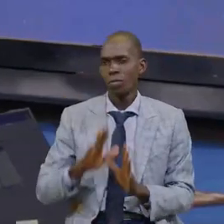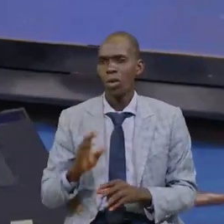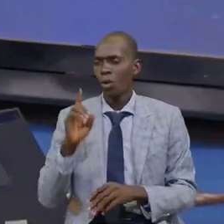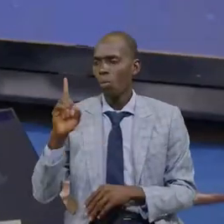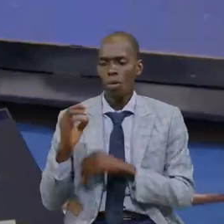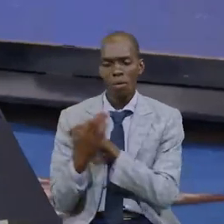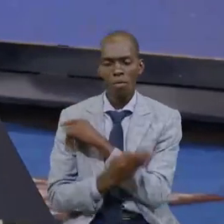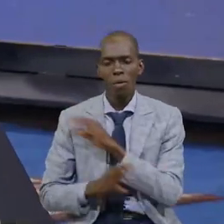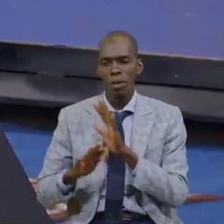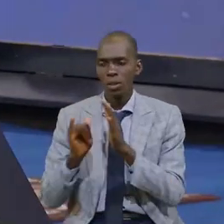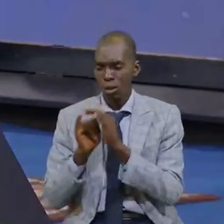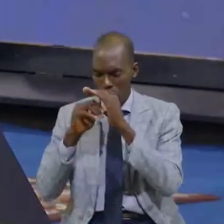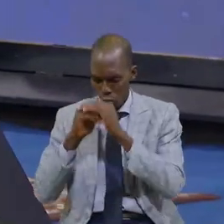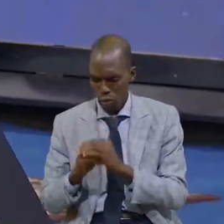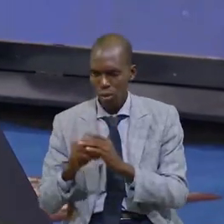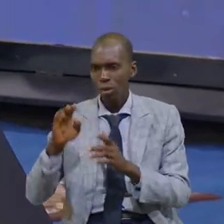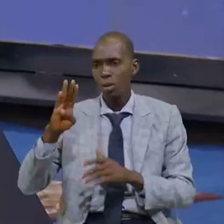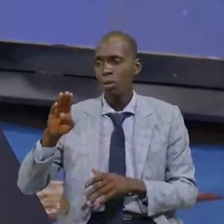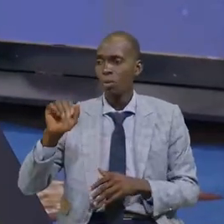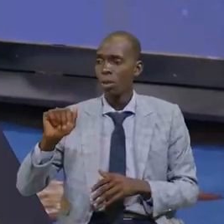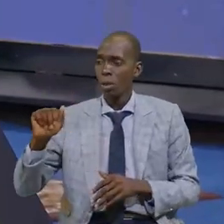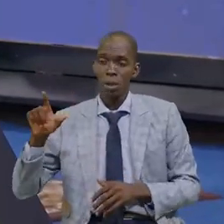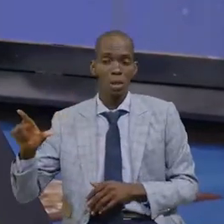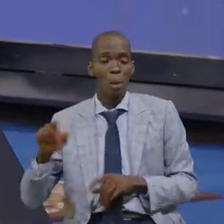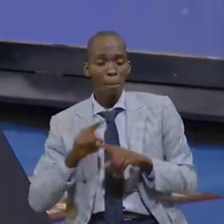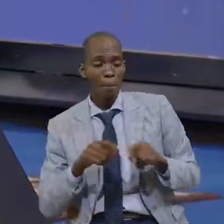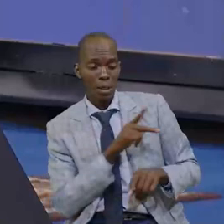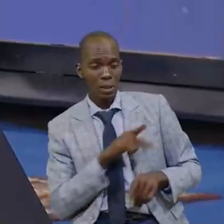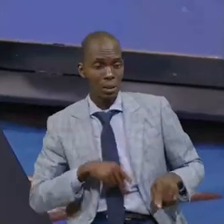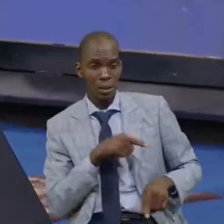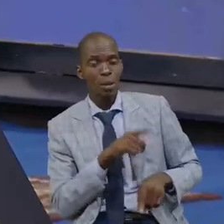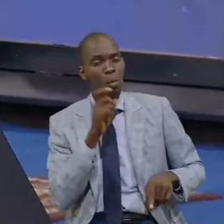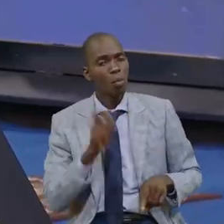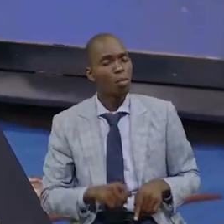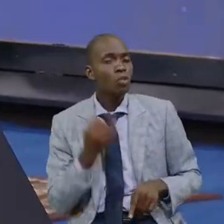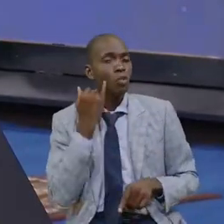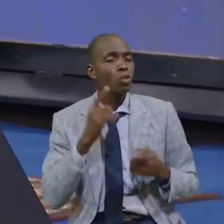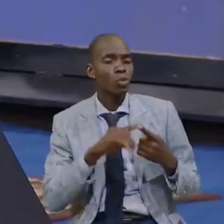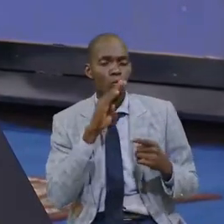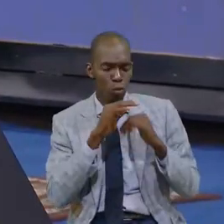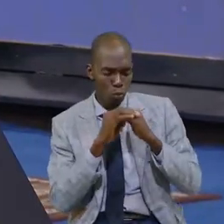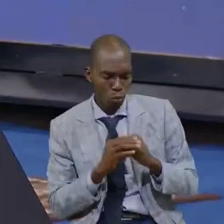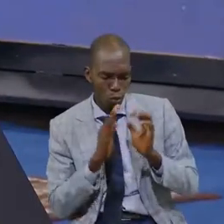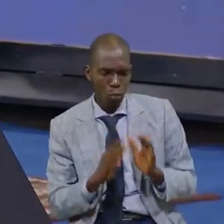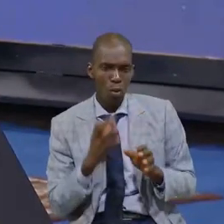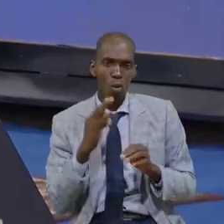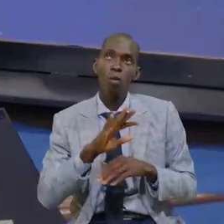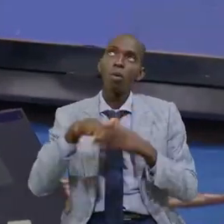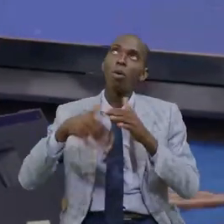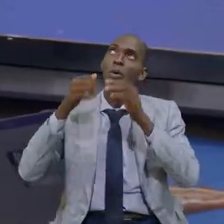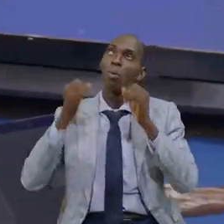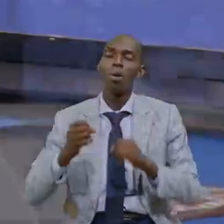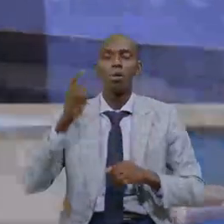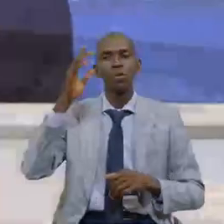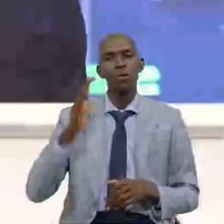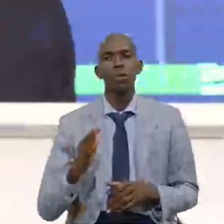une adoratrice de Baal. Et il devrait être un adorateur du Dieu Tout-Puissant.